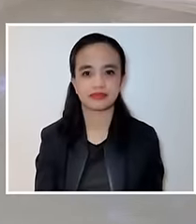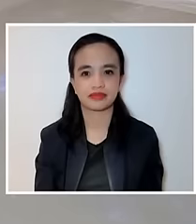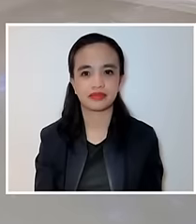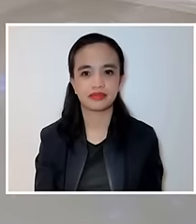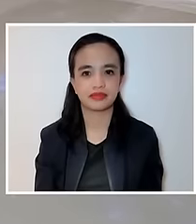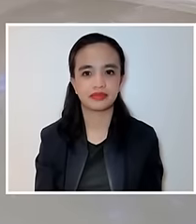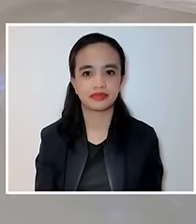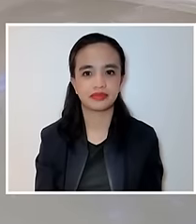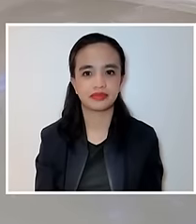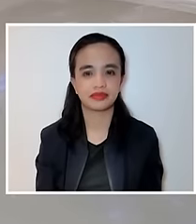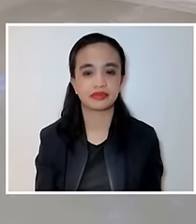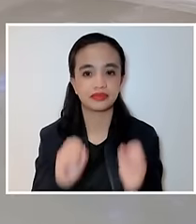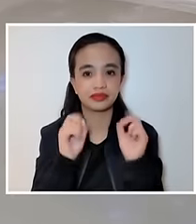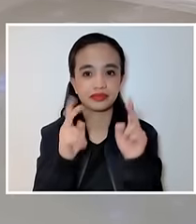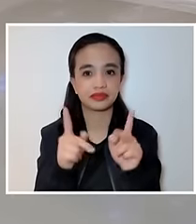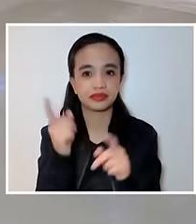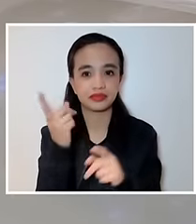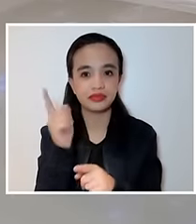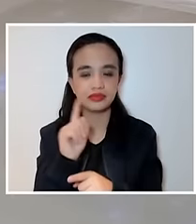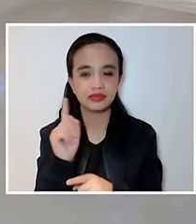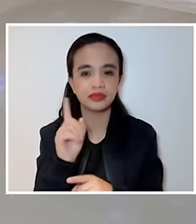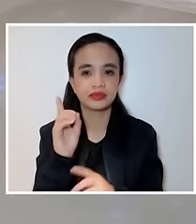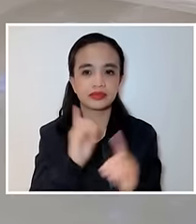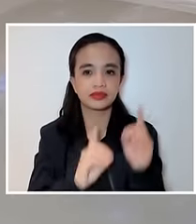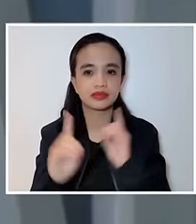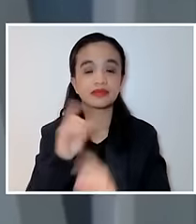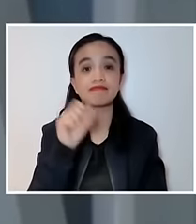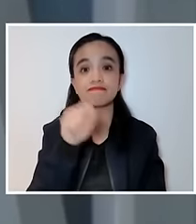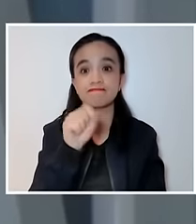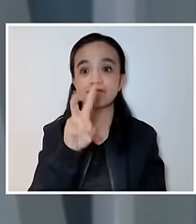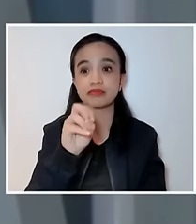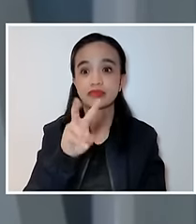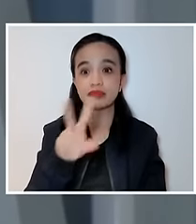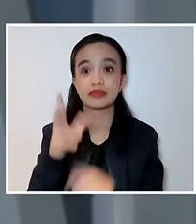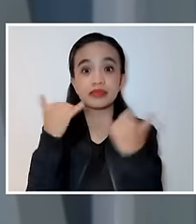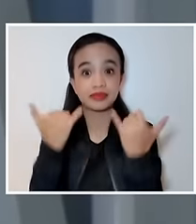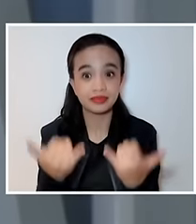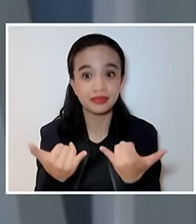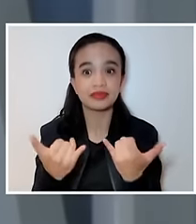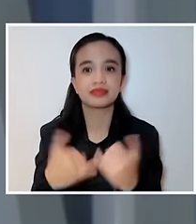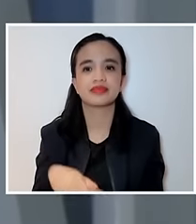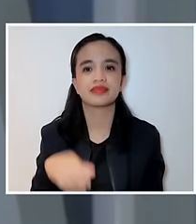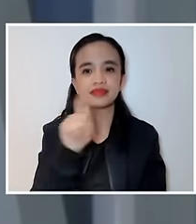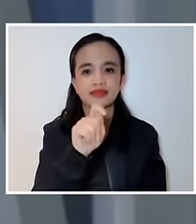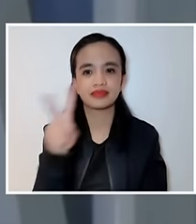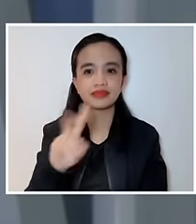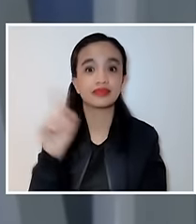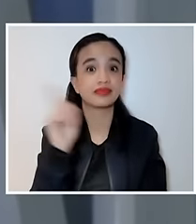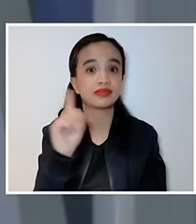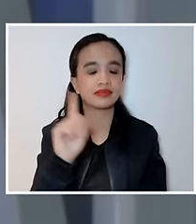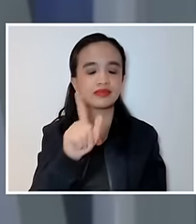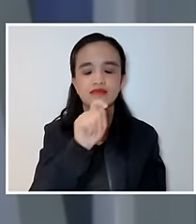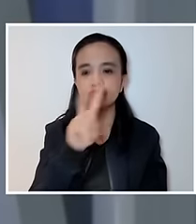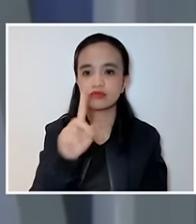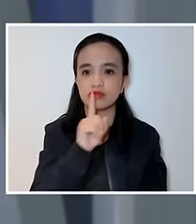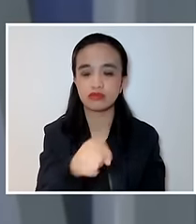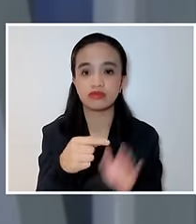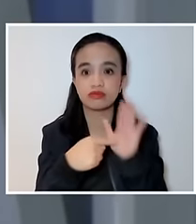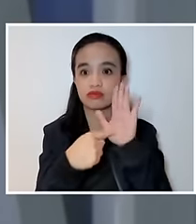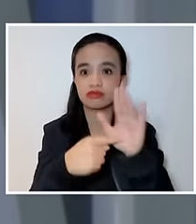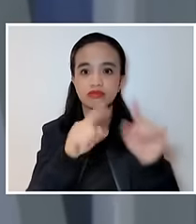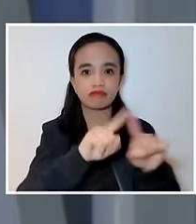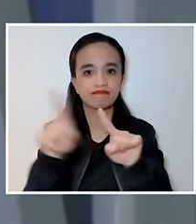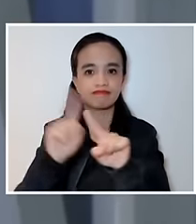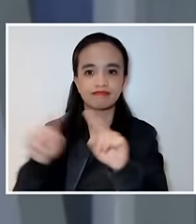the biggest drama of 2023? Yes, is now on TV. Ang teleseryeng magpapakita ng ibang kwento